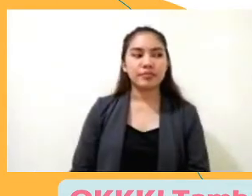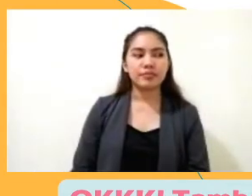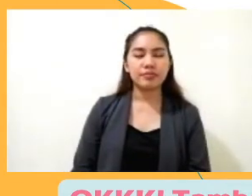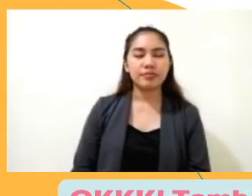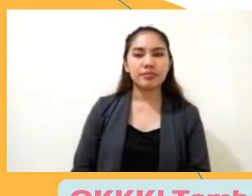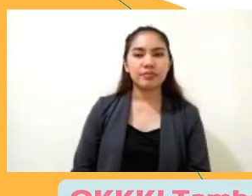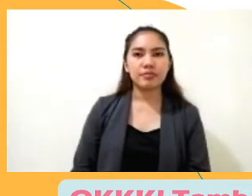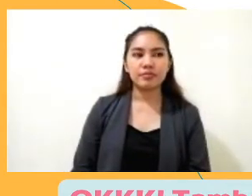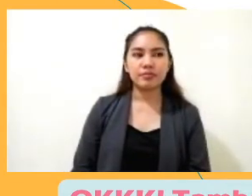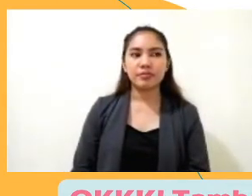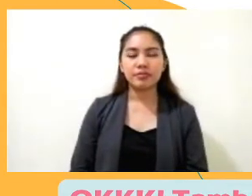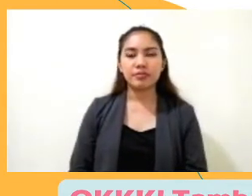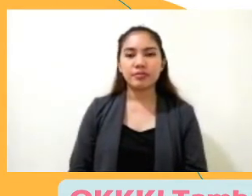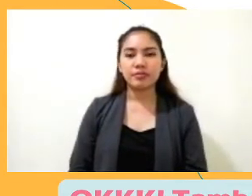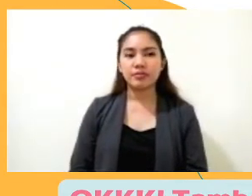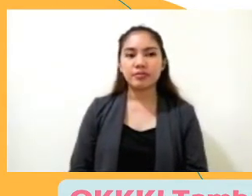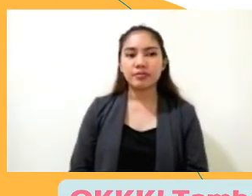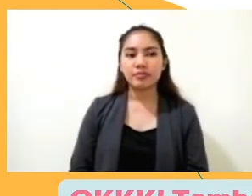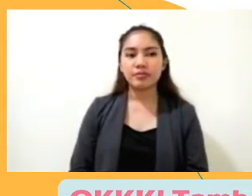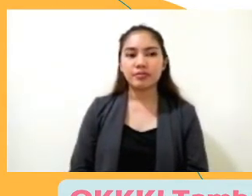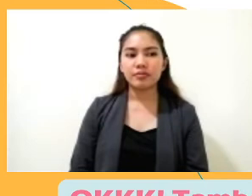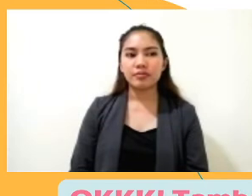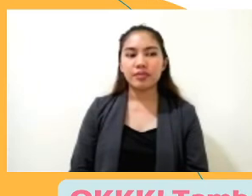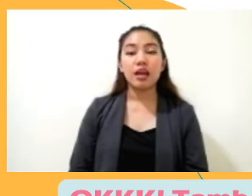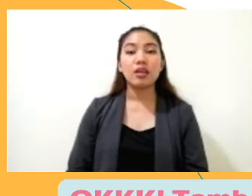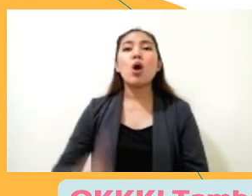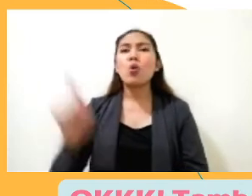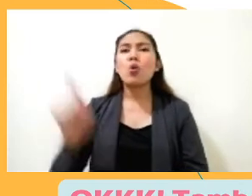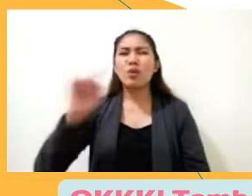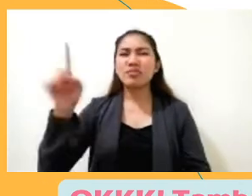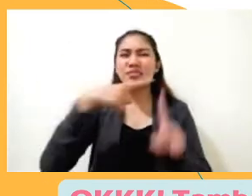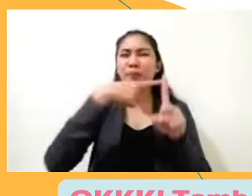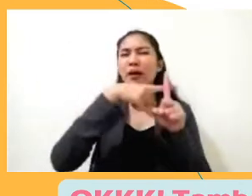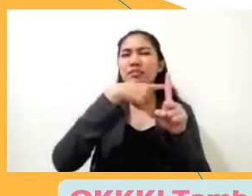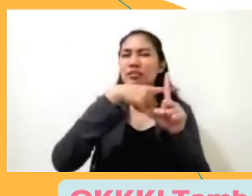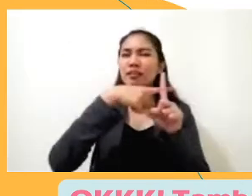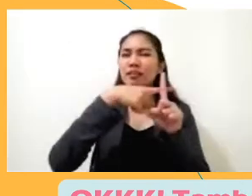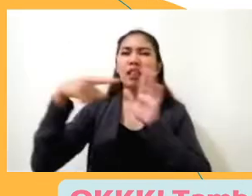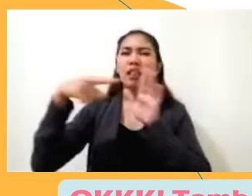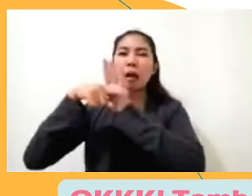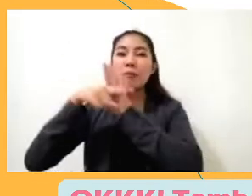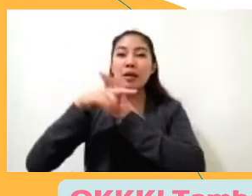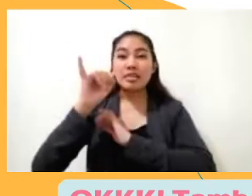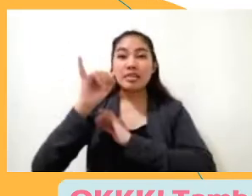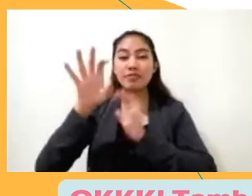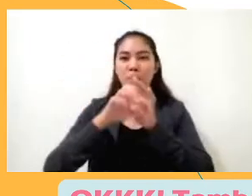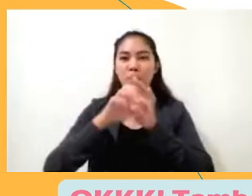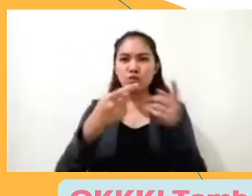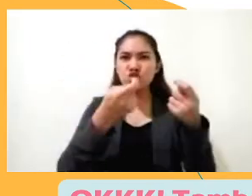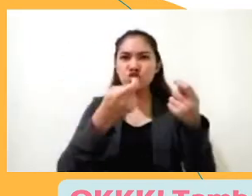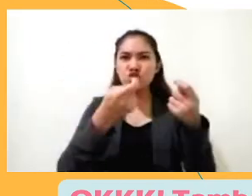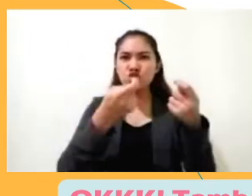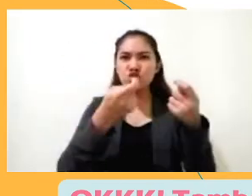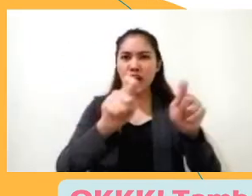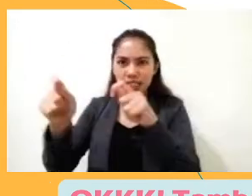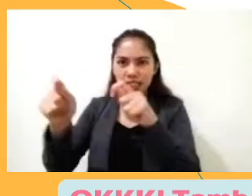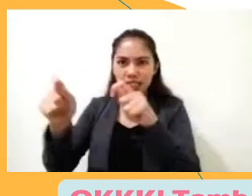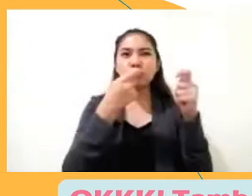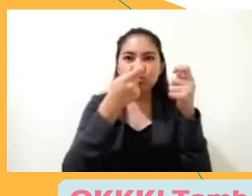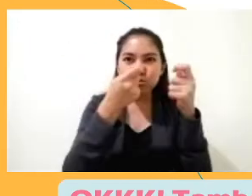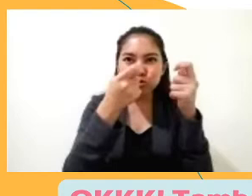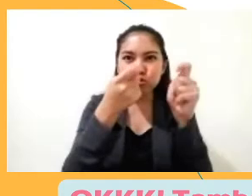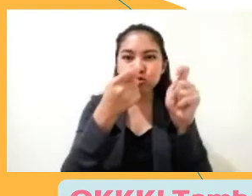of being a risk taker? May hangganan din po ba ang pagiging risk taker? Ang ganda. So sa pag-unlad